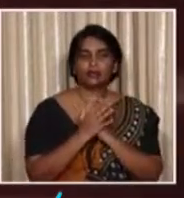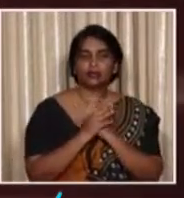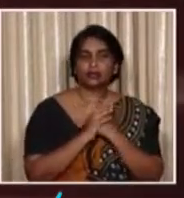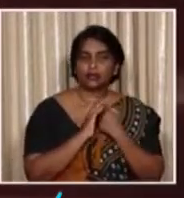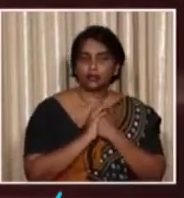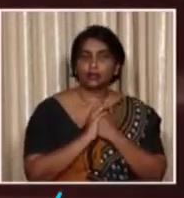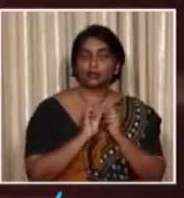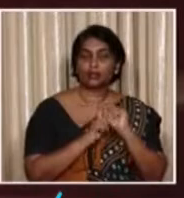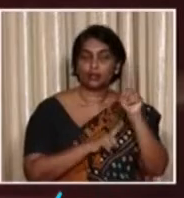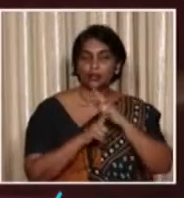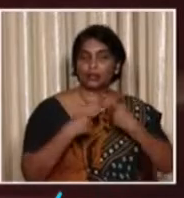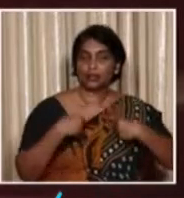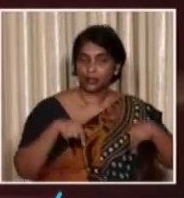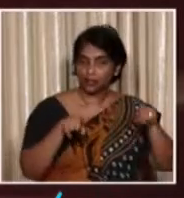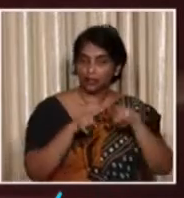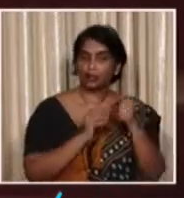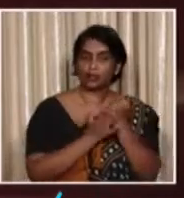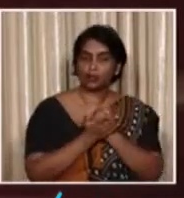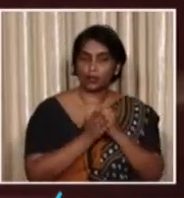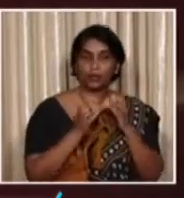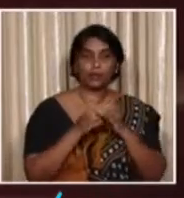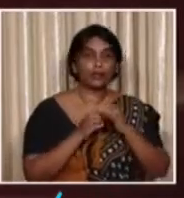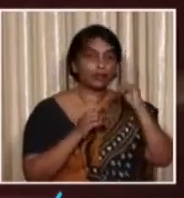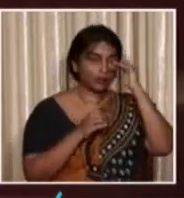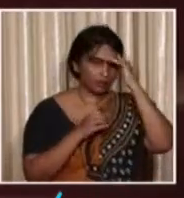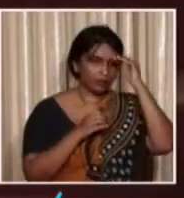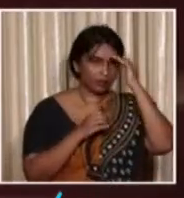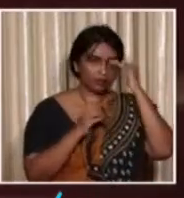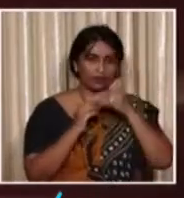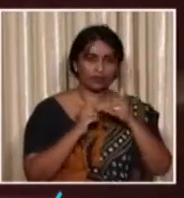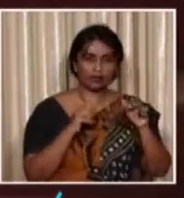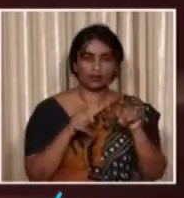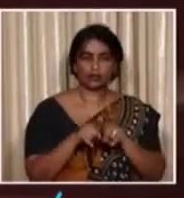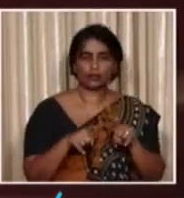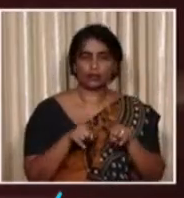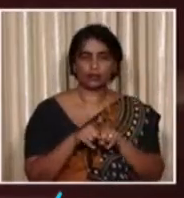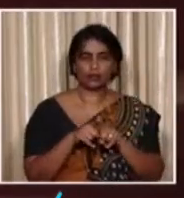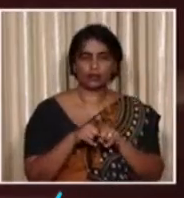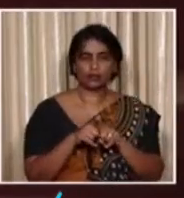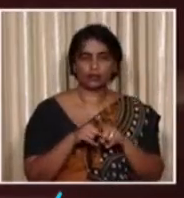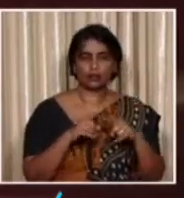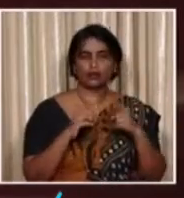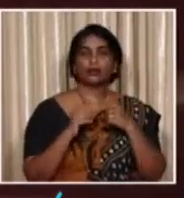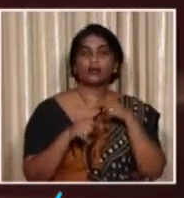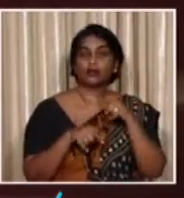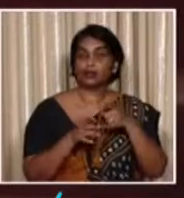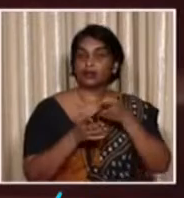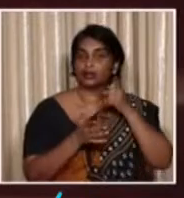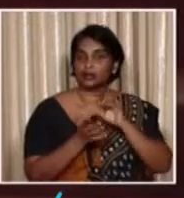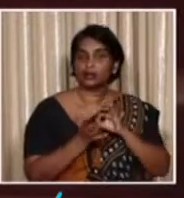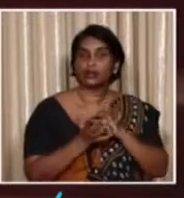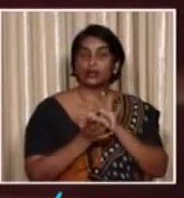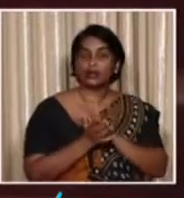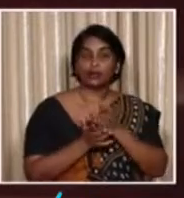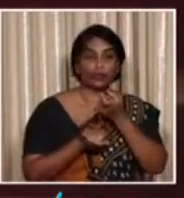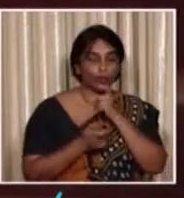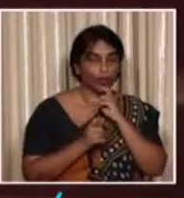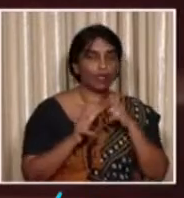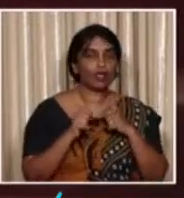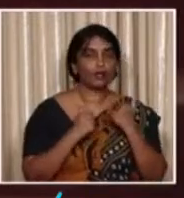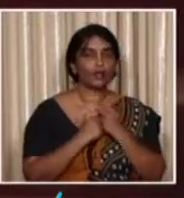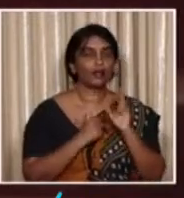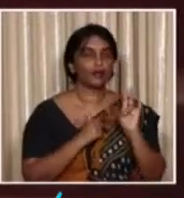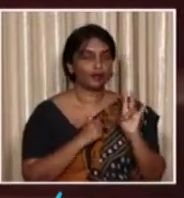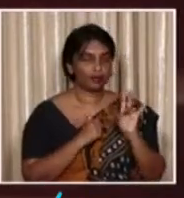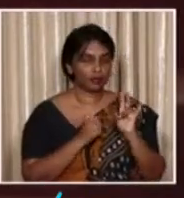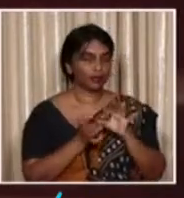මේ සභාවේ සිටින සියලු පක්ෂ නායකින් විසින් ගත යුතු තීරණයක් අපි දැන් මේ නඩුව අප්‍රේල් 25